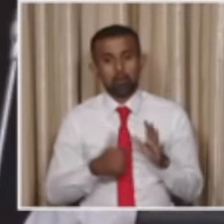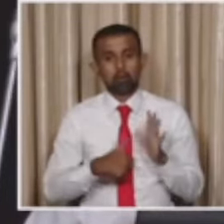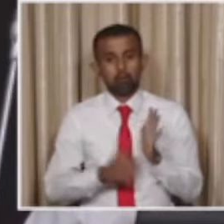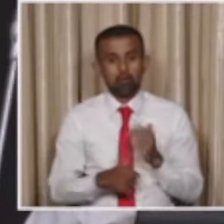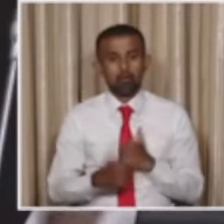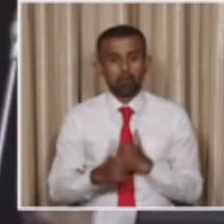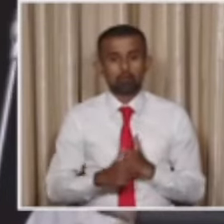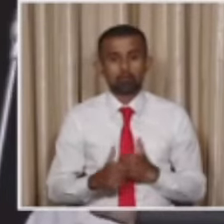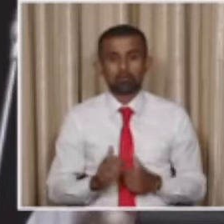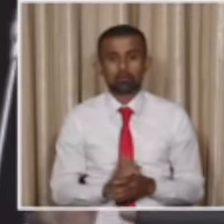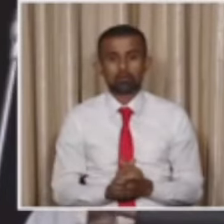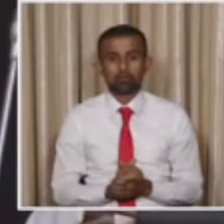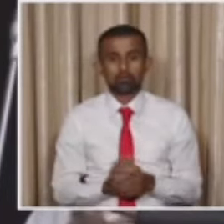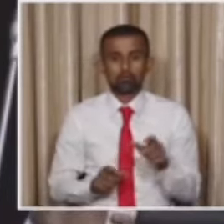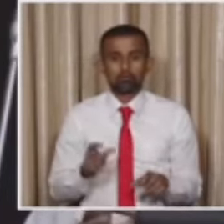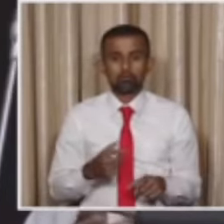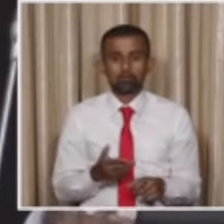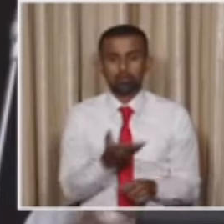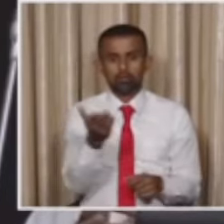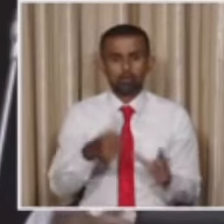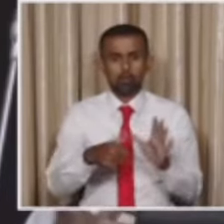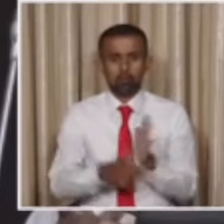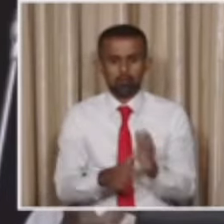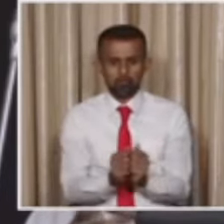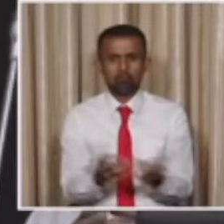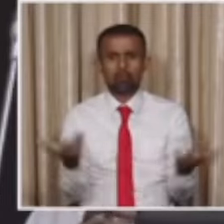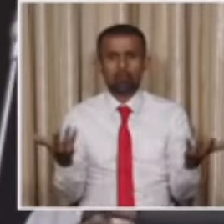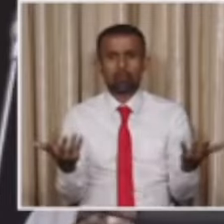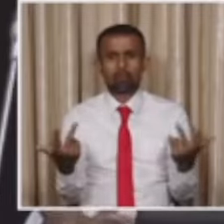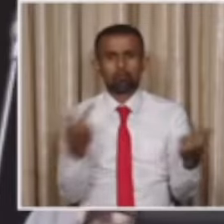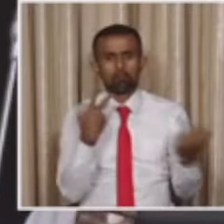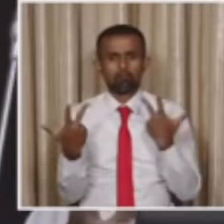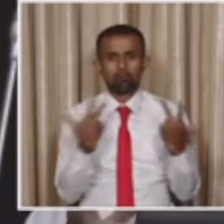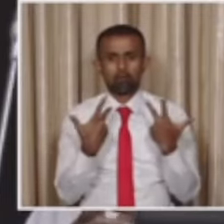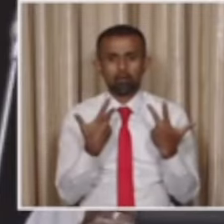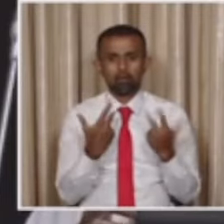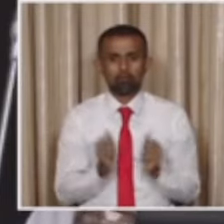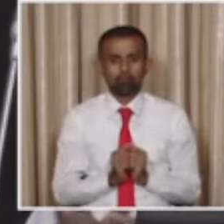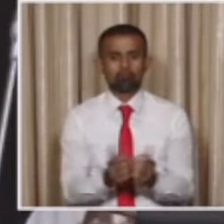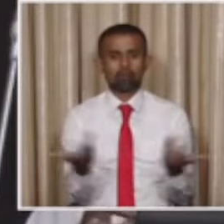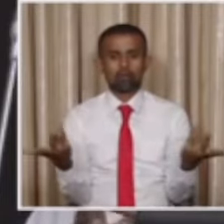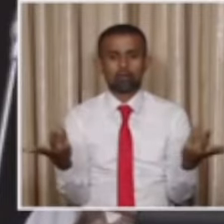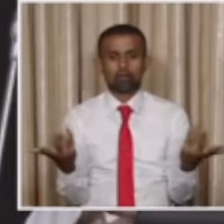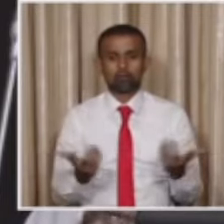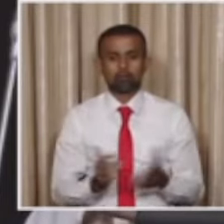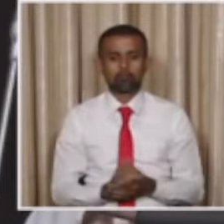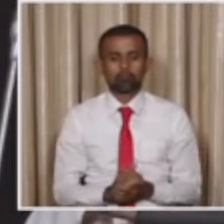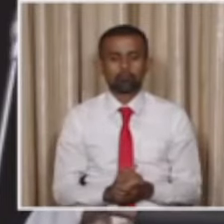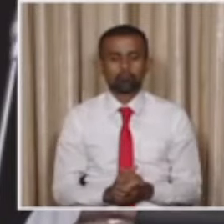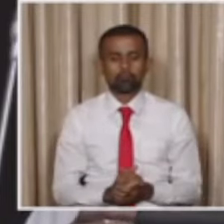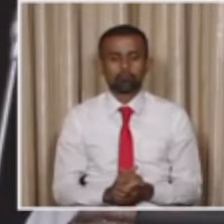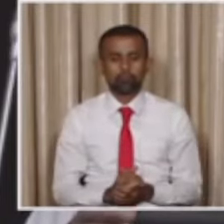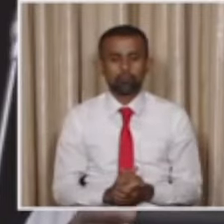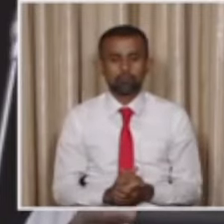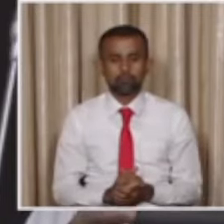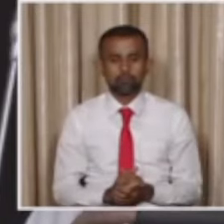ඇත්තනේ මිනිස්සු අපෙන් අහන ඕගොල්ලෝ කියන පණත් වලින් ඇති වැඩේ මොකද්ද කියලා. ඒක ක්‍රියාත්මක වෙන්නේ නැත්තම් ඊළඟට ගරු